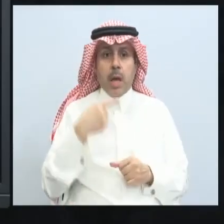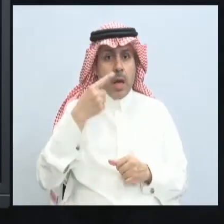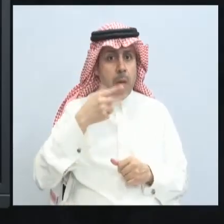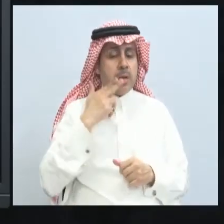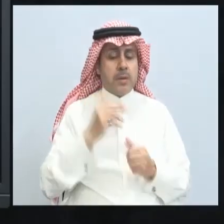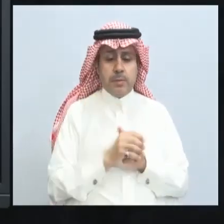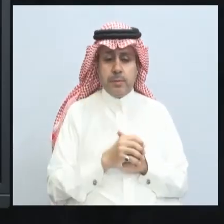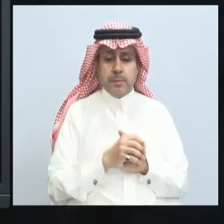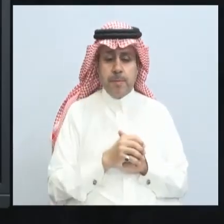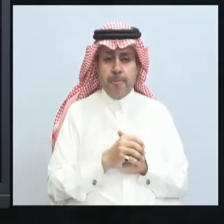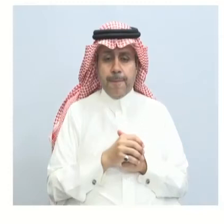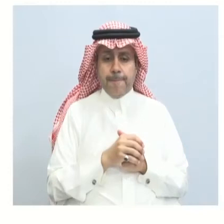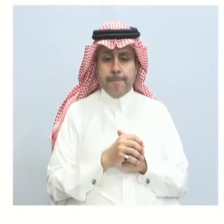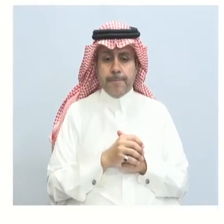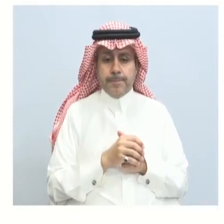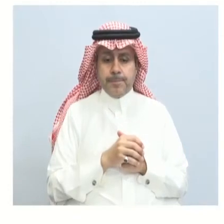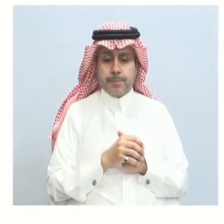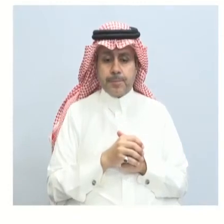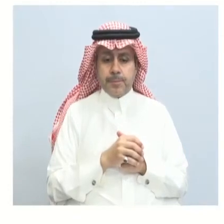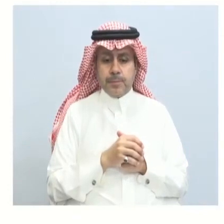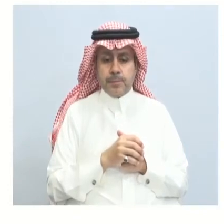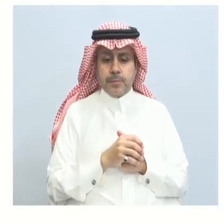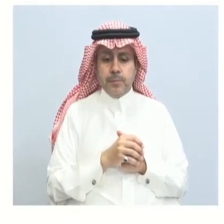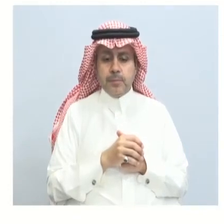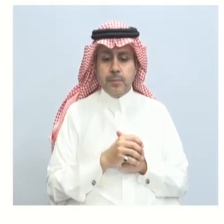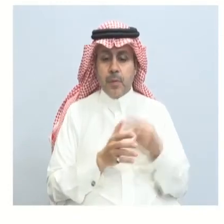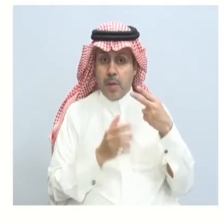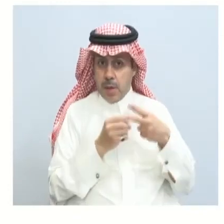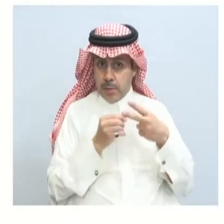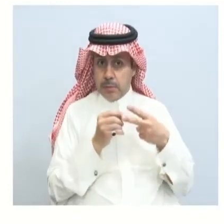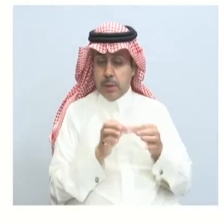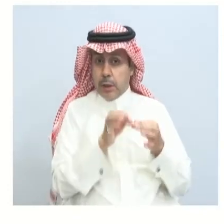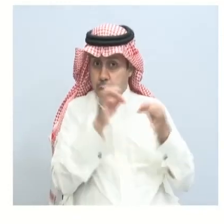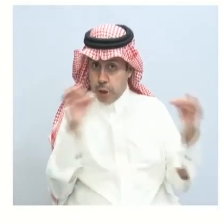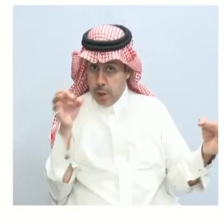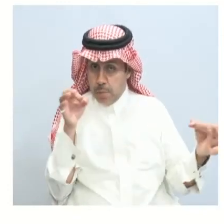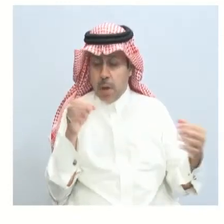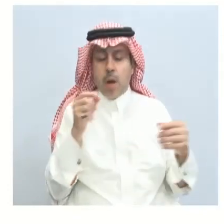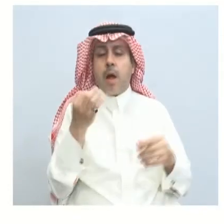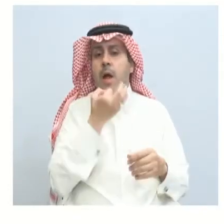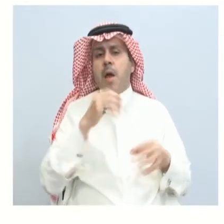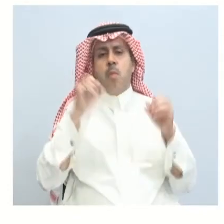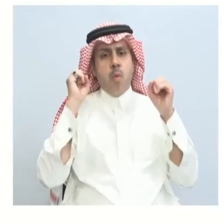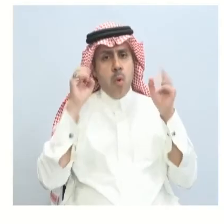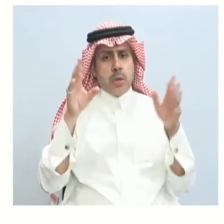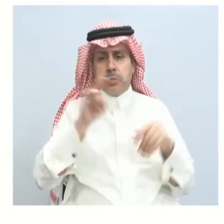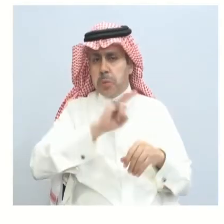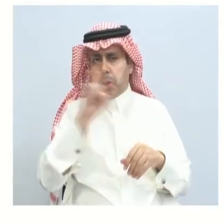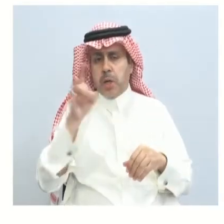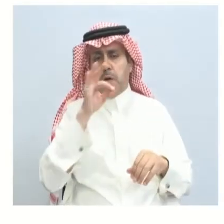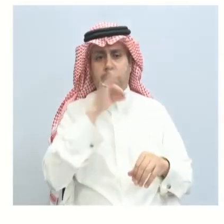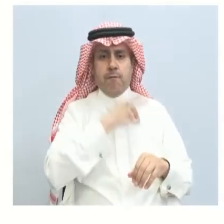لهذا اتصف بهذه الصفات الحسنه ايضا في المقابل نقول اتجنب كثره الكلام من غير فائده